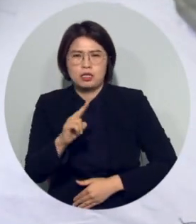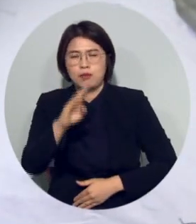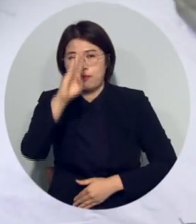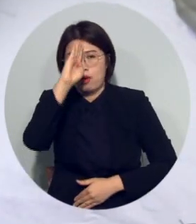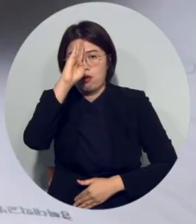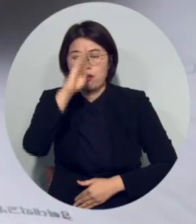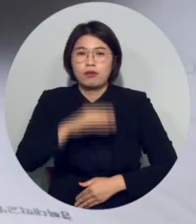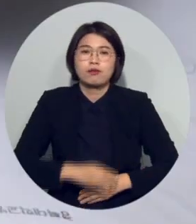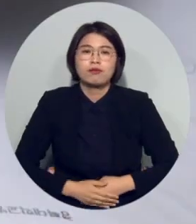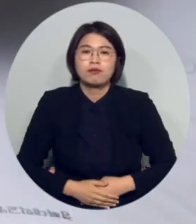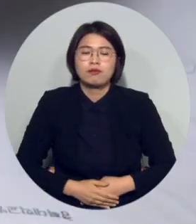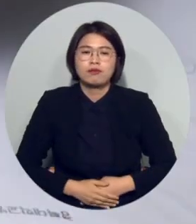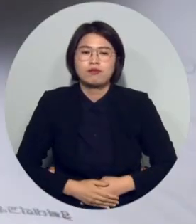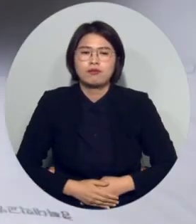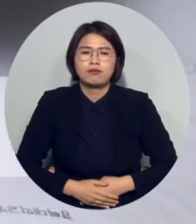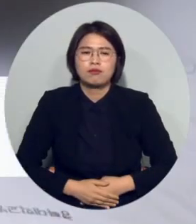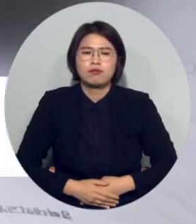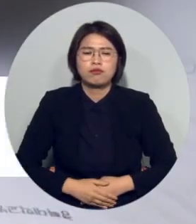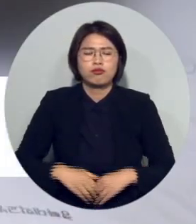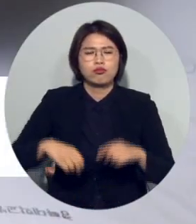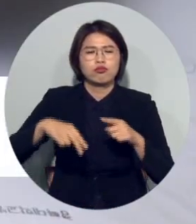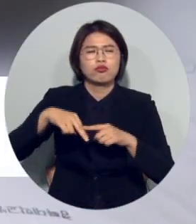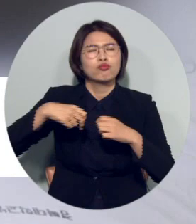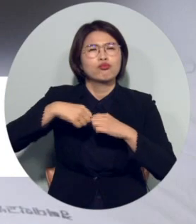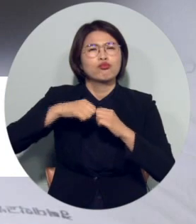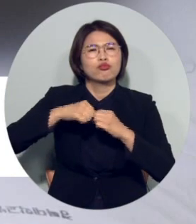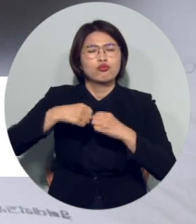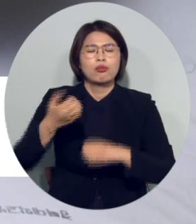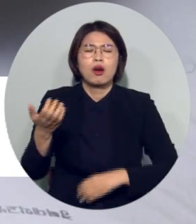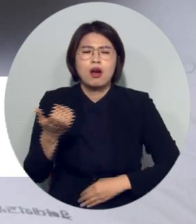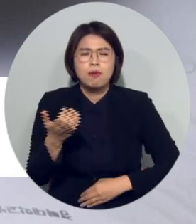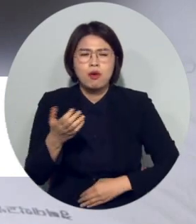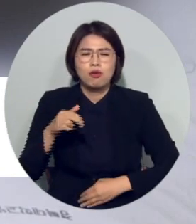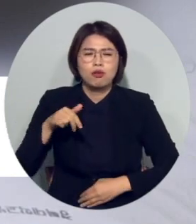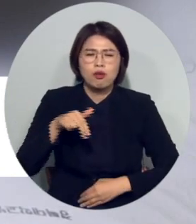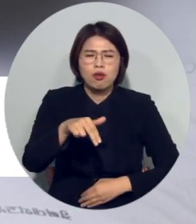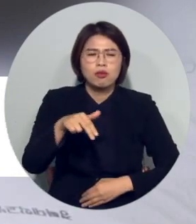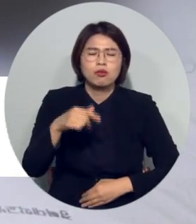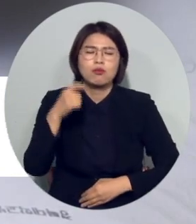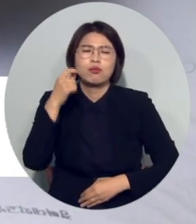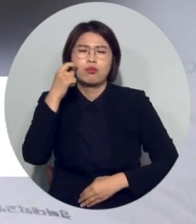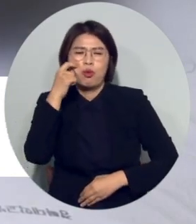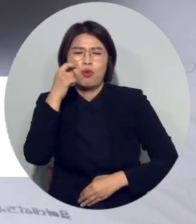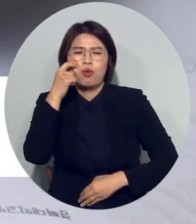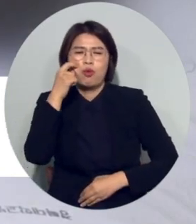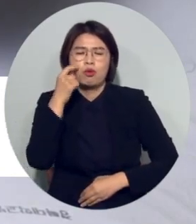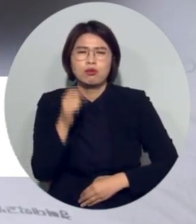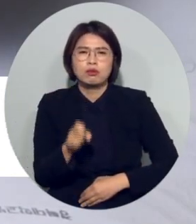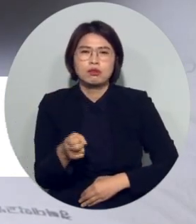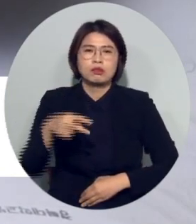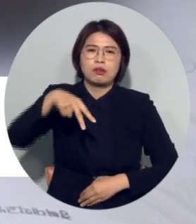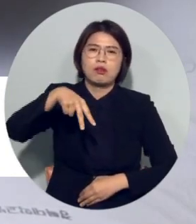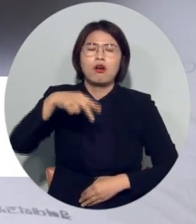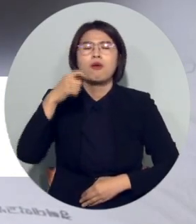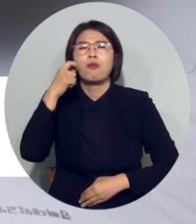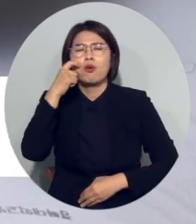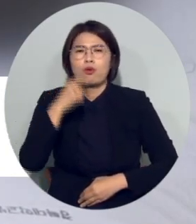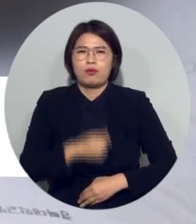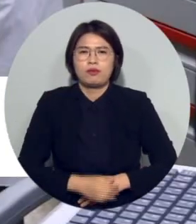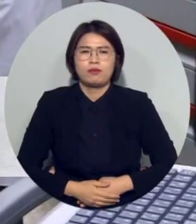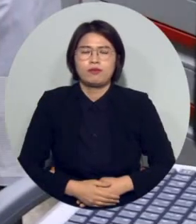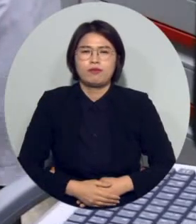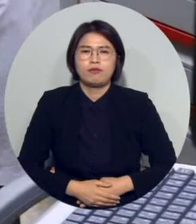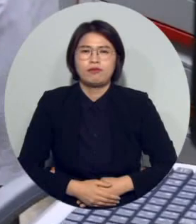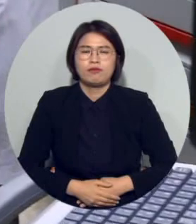질환입니다 무릎도 봤고 모그 있는 이지 짜증이 쳤어요 회의를 쓰지를 못했으니까